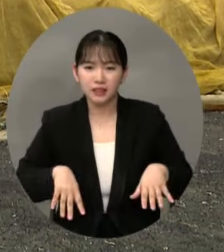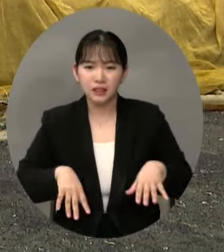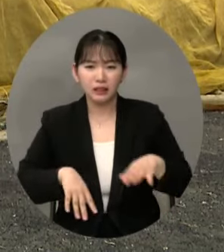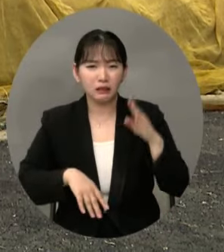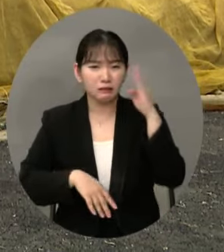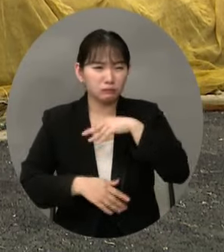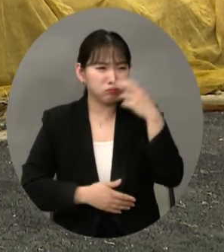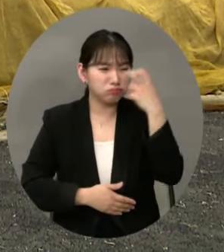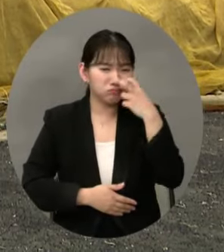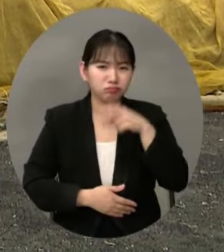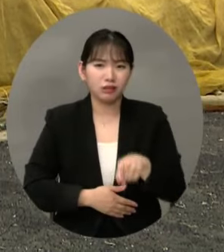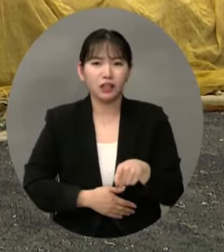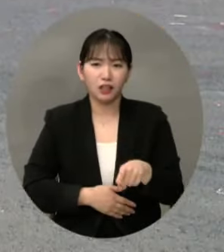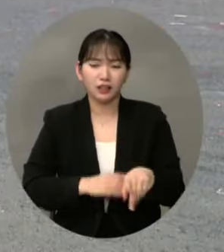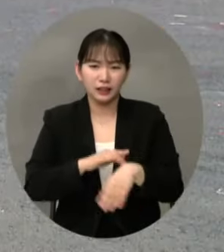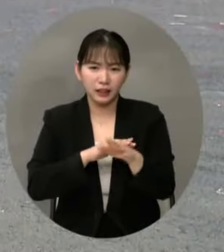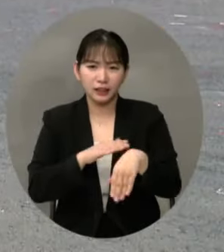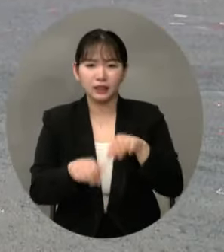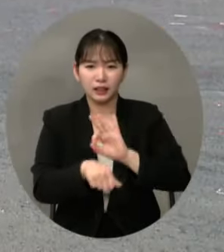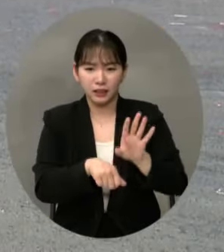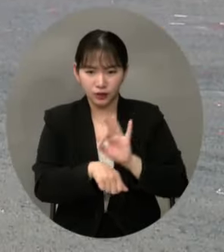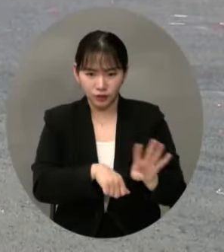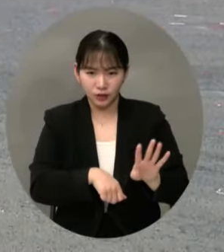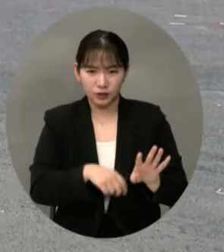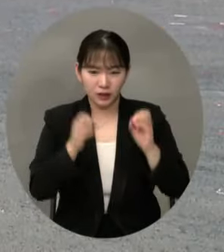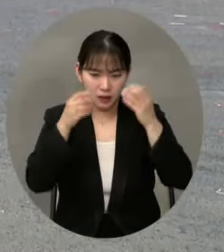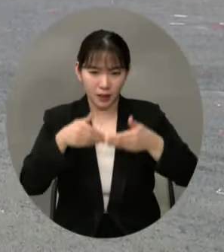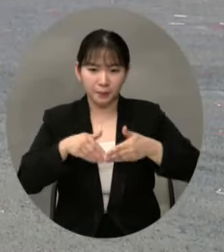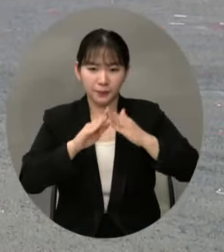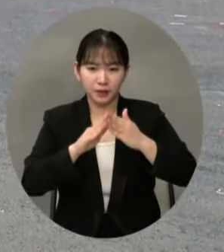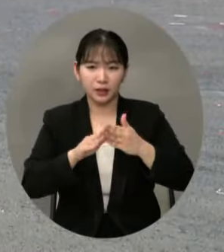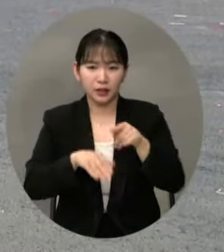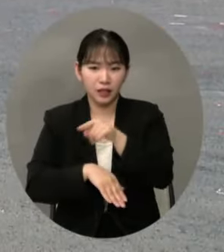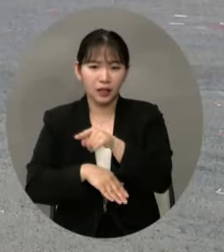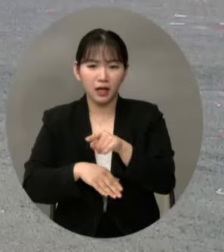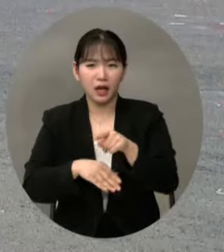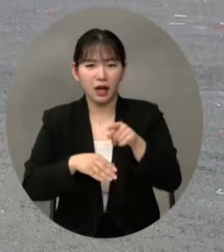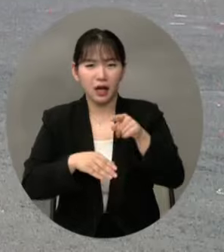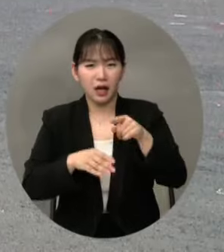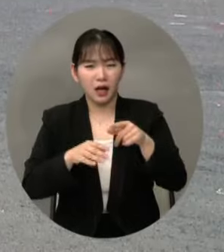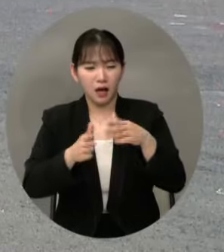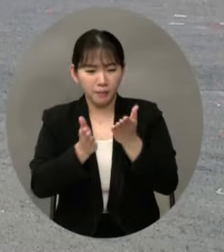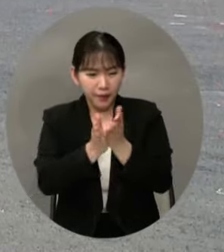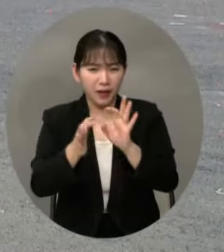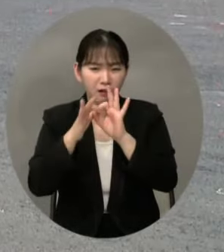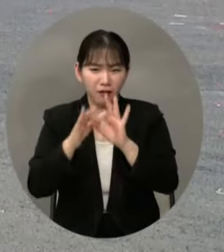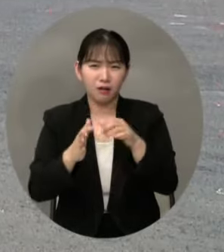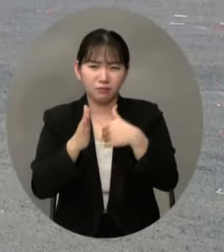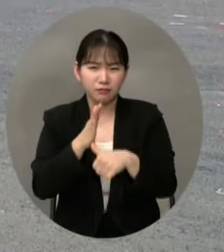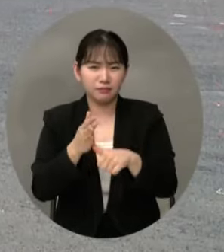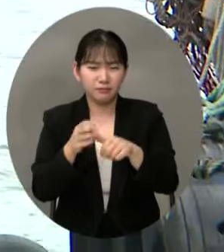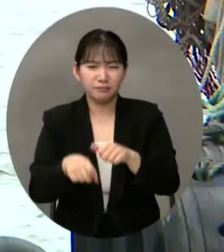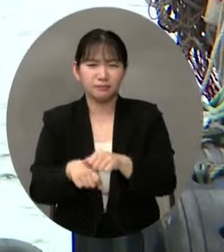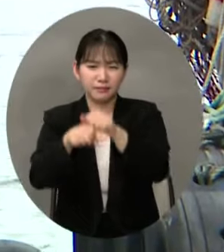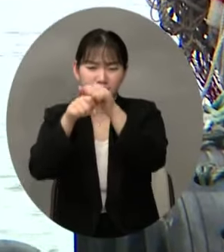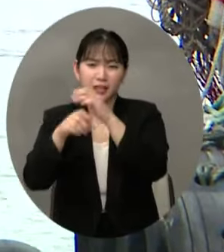관리 상태를 보이고 있습니다. 신설 부두 한켠에는 이렇게 닷과 밧줄 등 수많은 적치물들이 야적돼